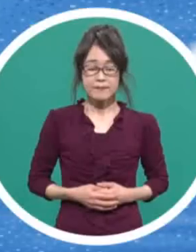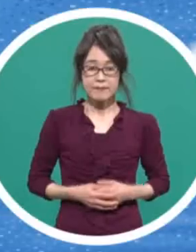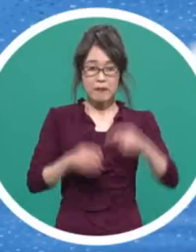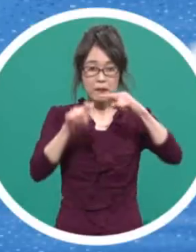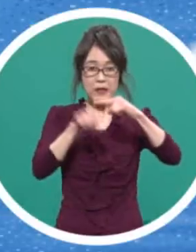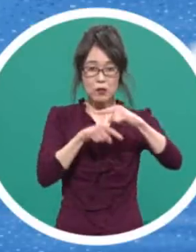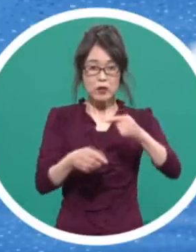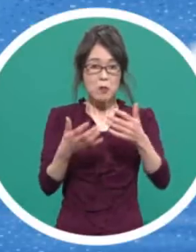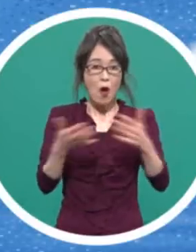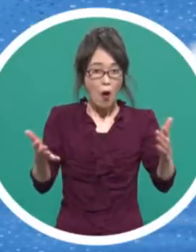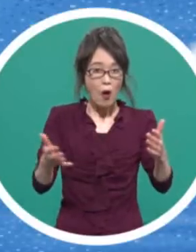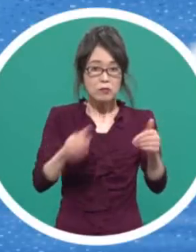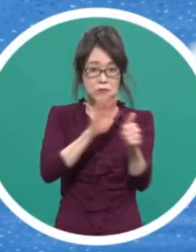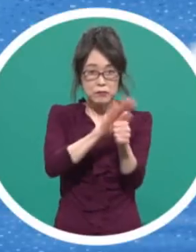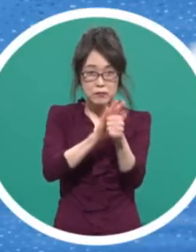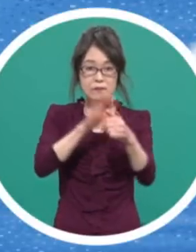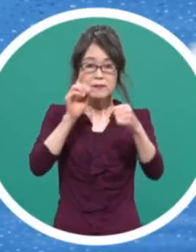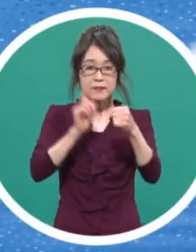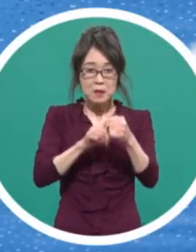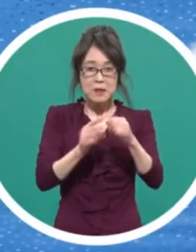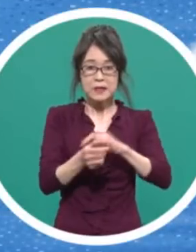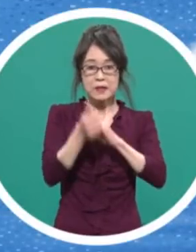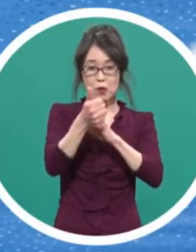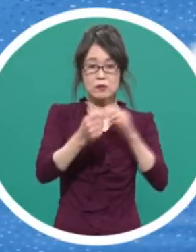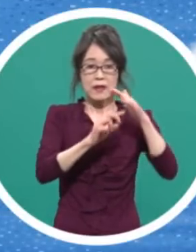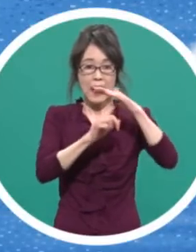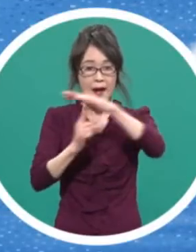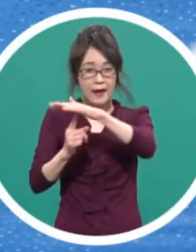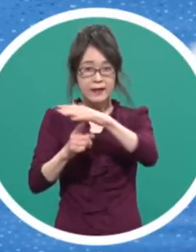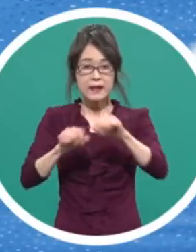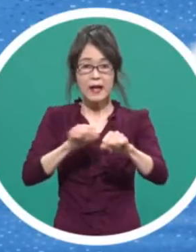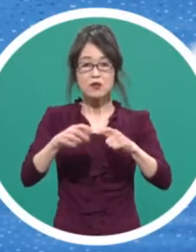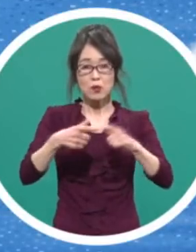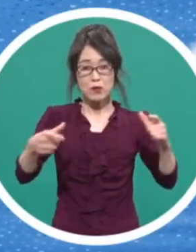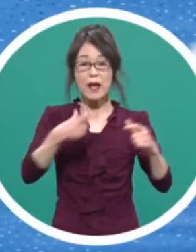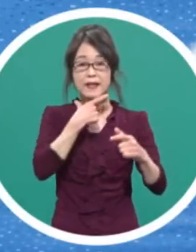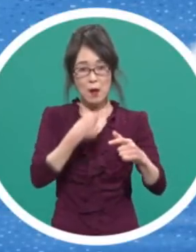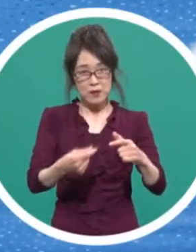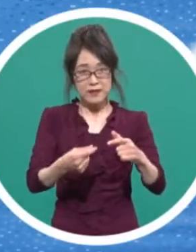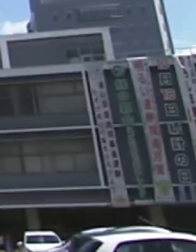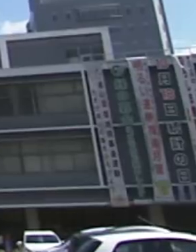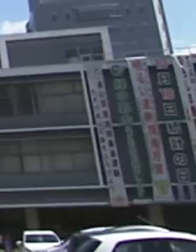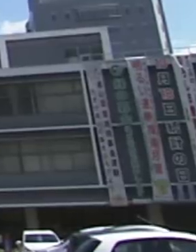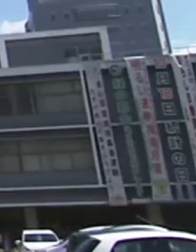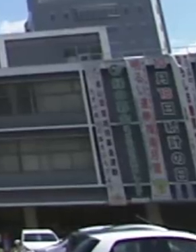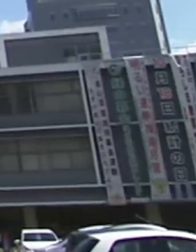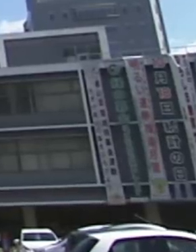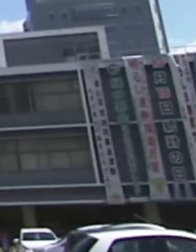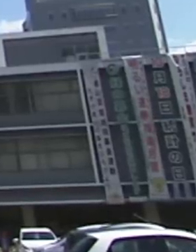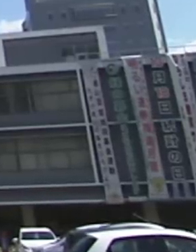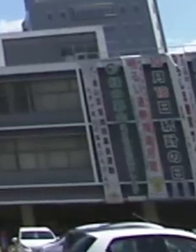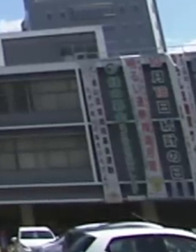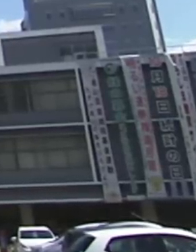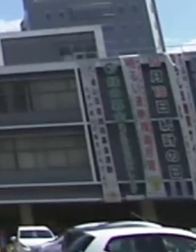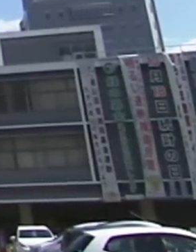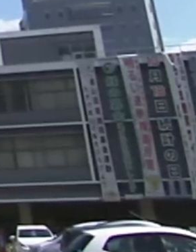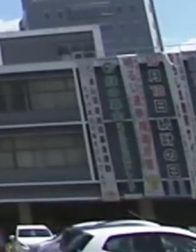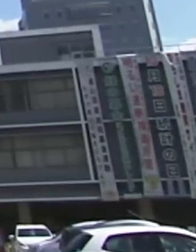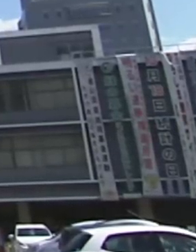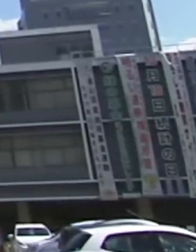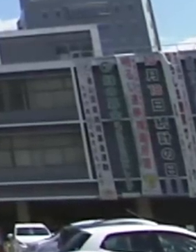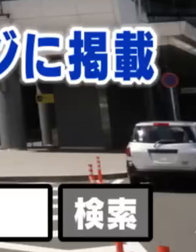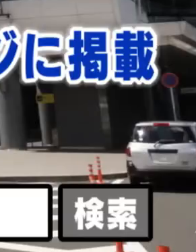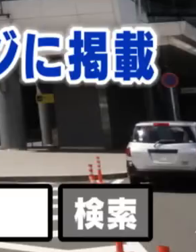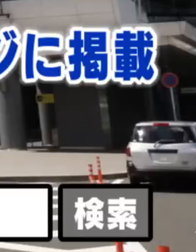一人でも多くの命が助かるように、ドクターヘリの活動の輪がもっと広がってほしいですね。 広島県からのお知らせです